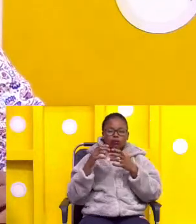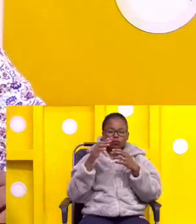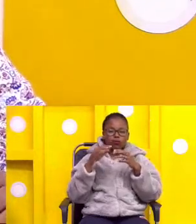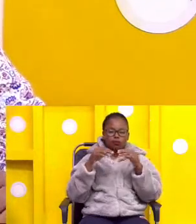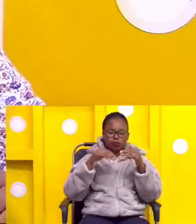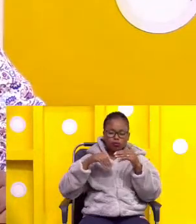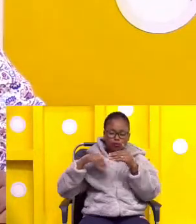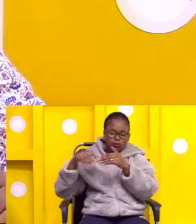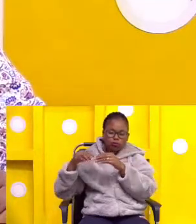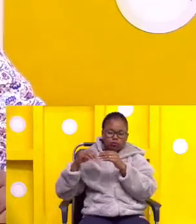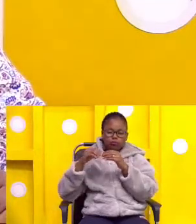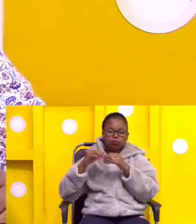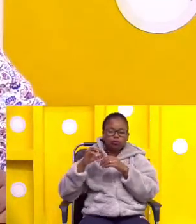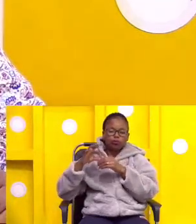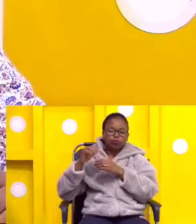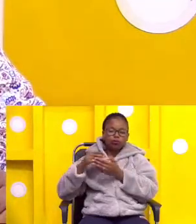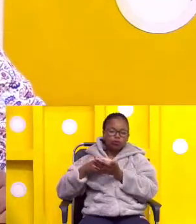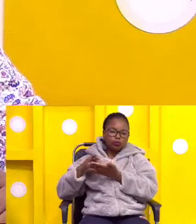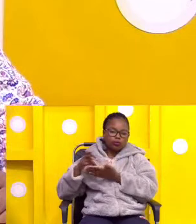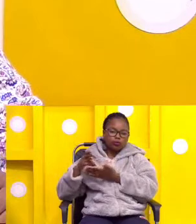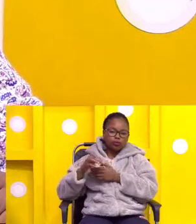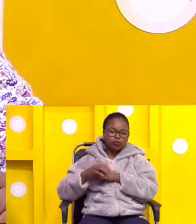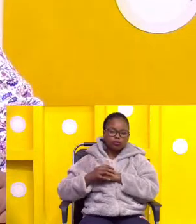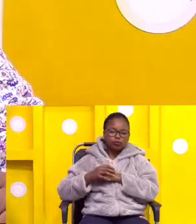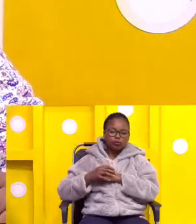the lua gai.